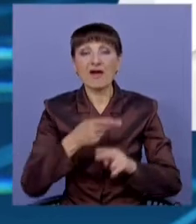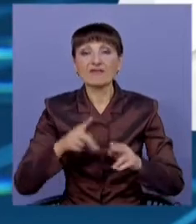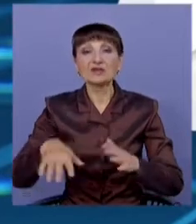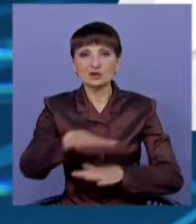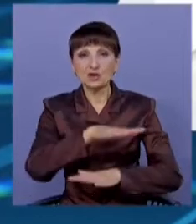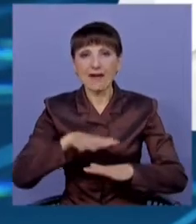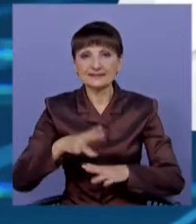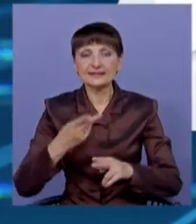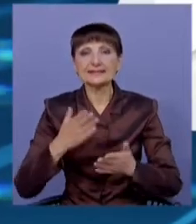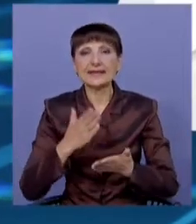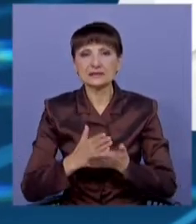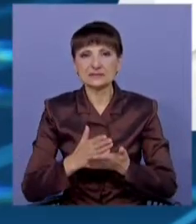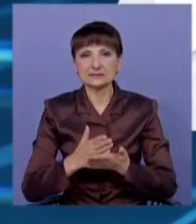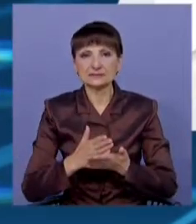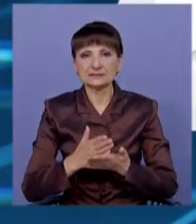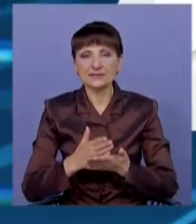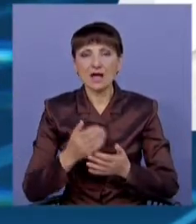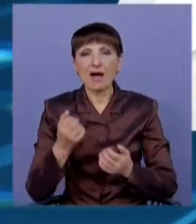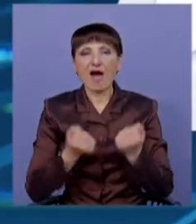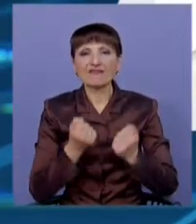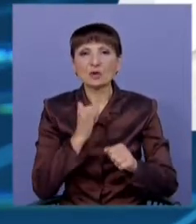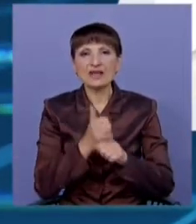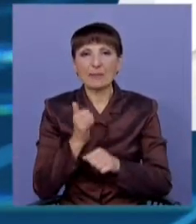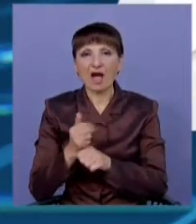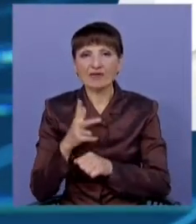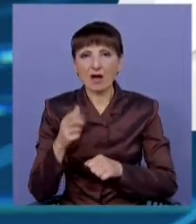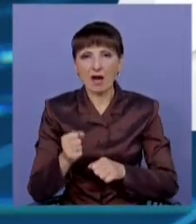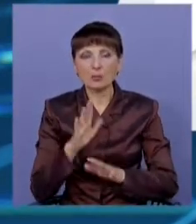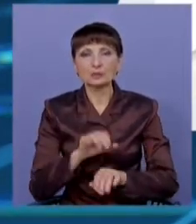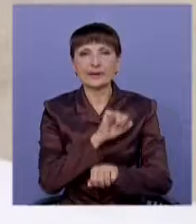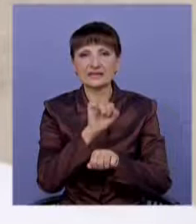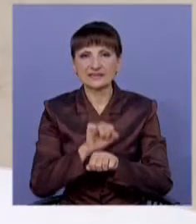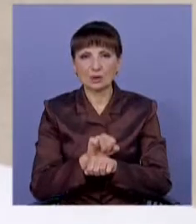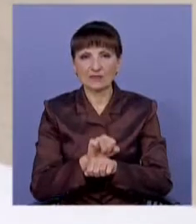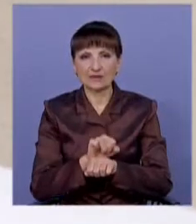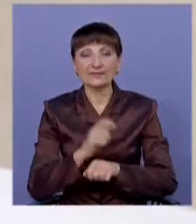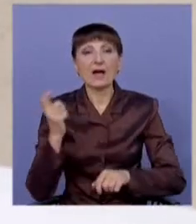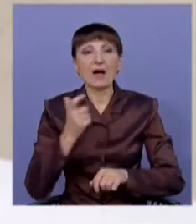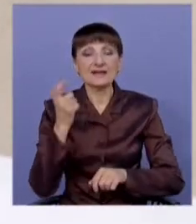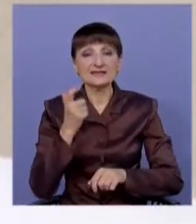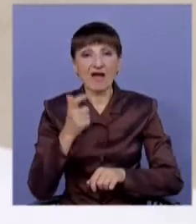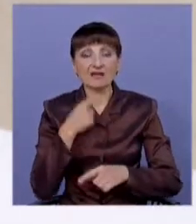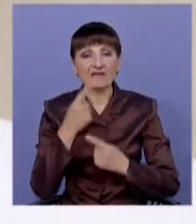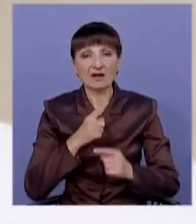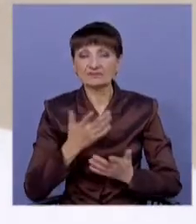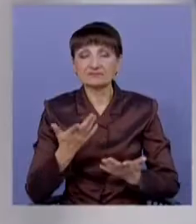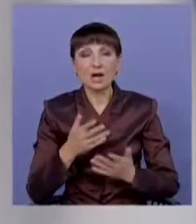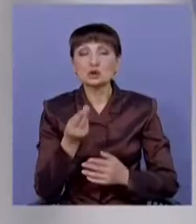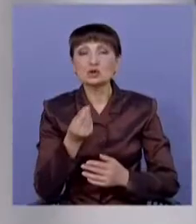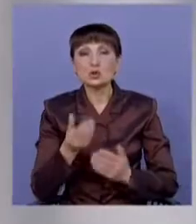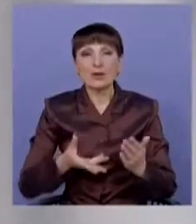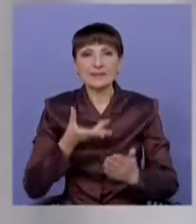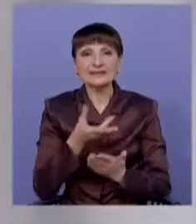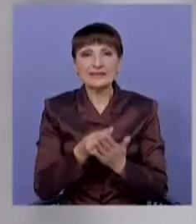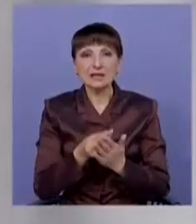части, где расположены вот эти автозаправочные станции, будет приостановлено. Хозяева автозаправок объясняют, что сумма